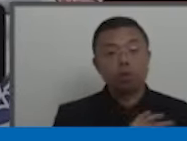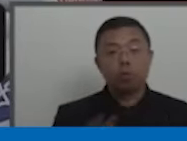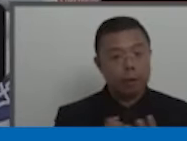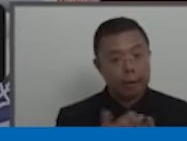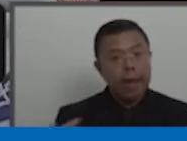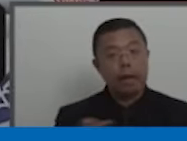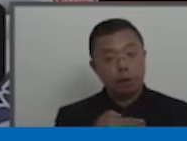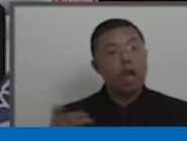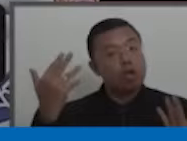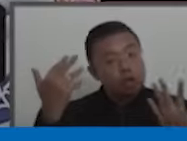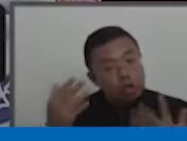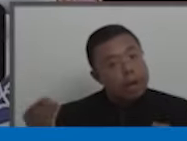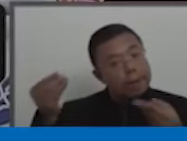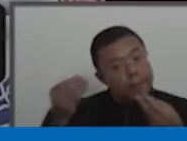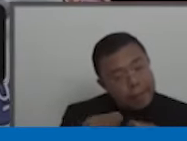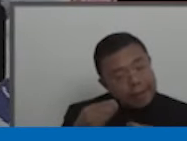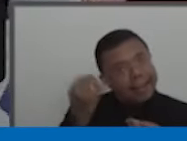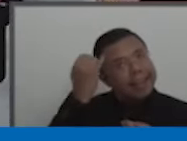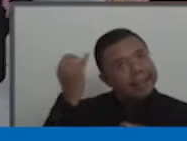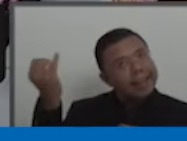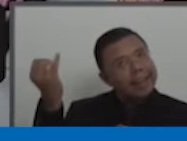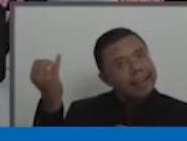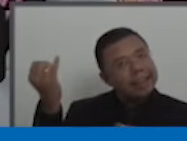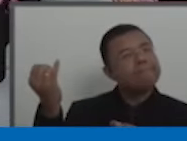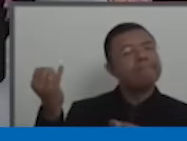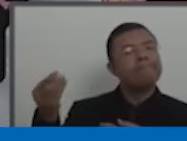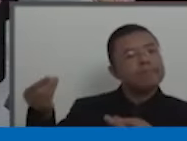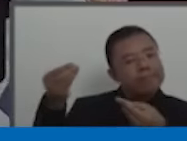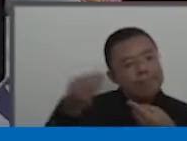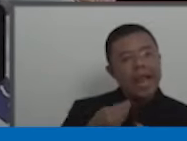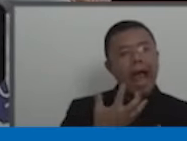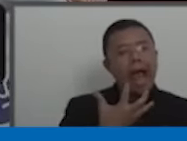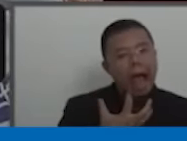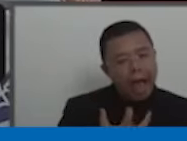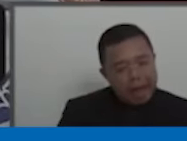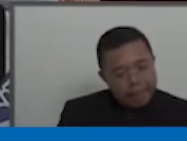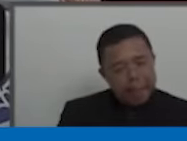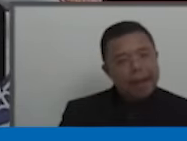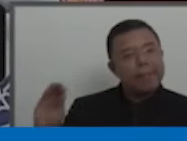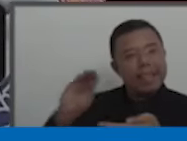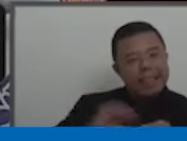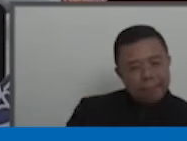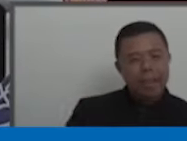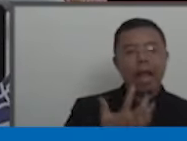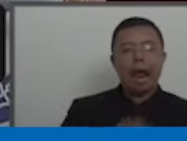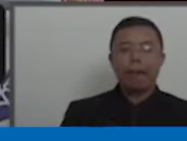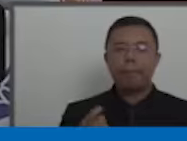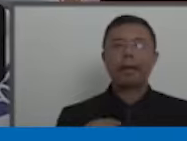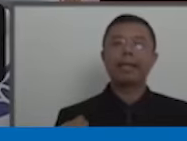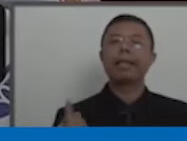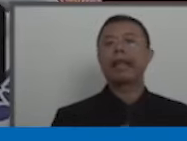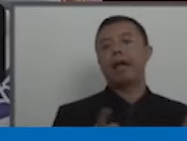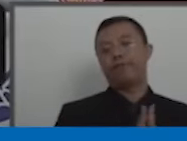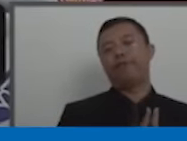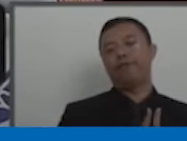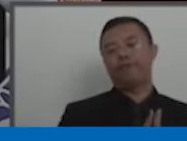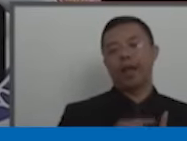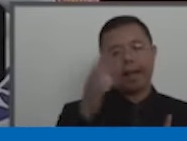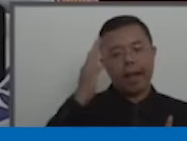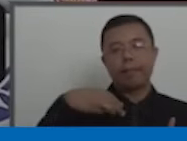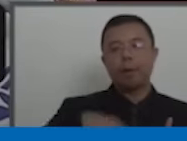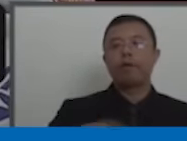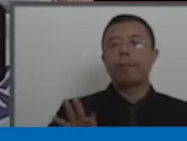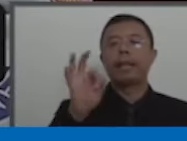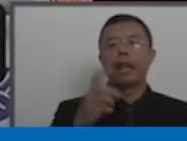Indonesia yang telah memberikan inspirasi menitipkan harapan kepada pundak kami berdua untuk memilih nomor